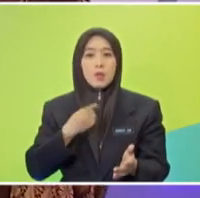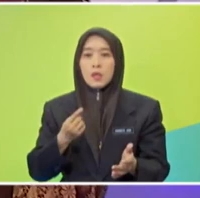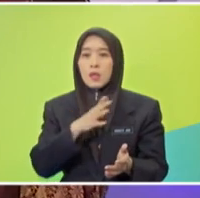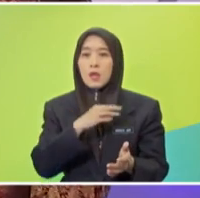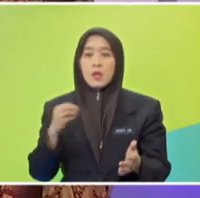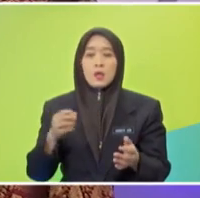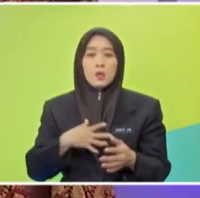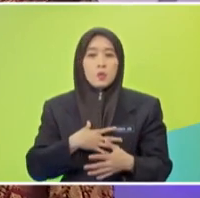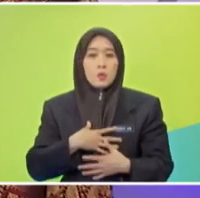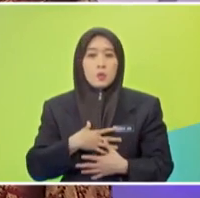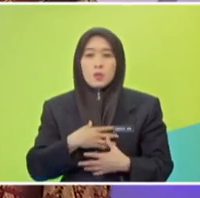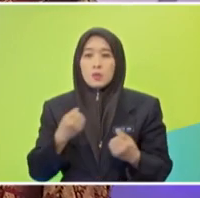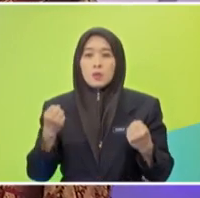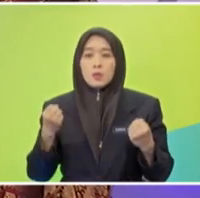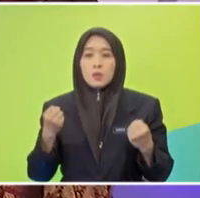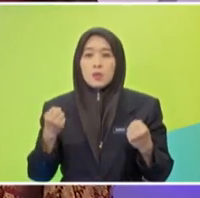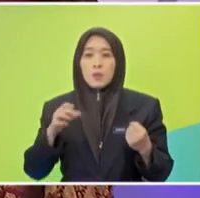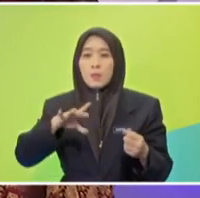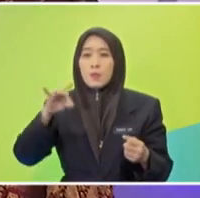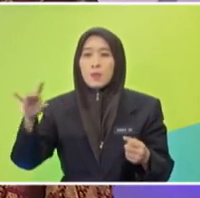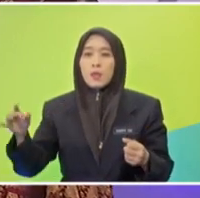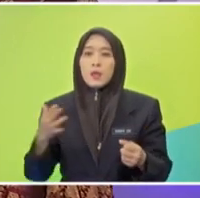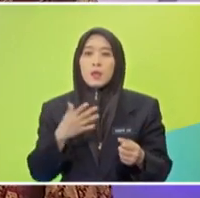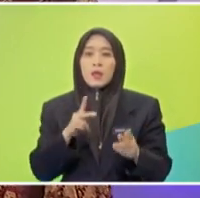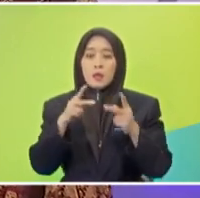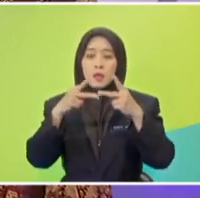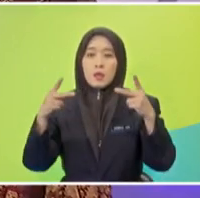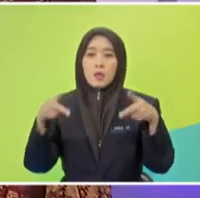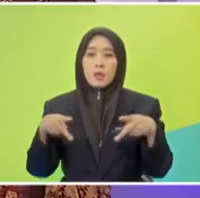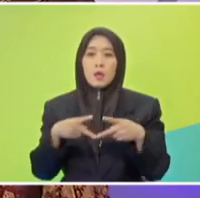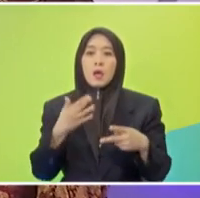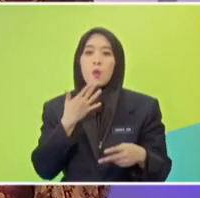di mana mereka memilih lepas semua mereka pulang